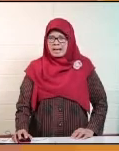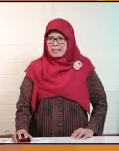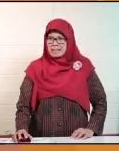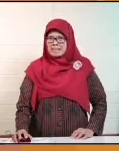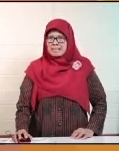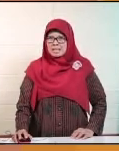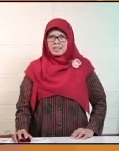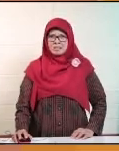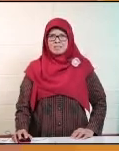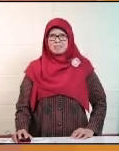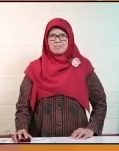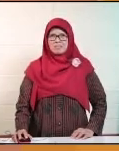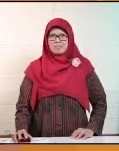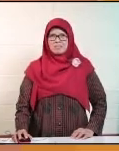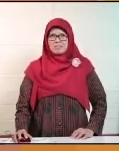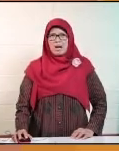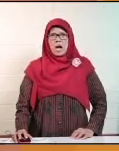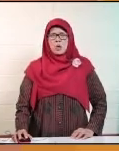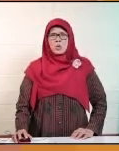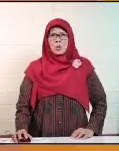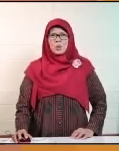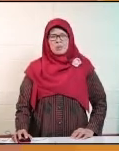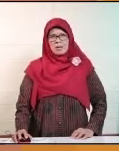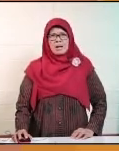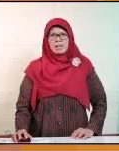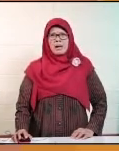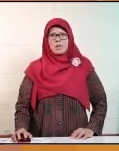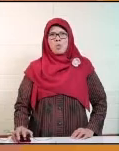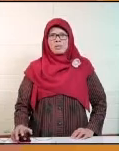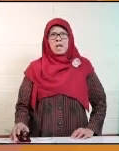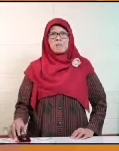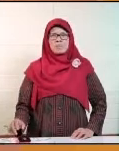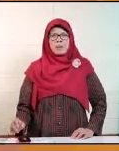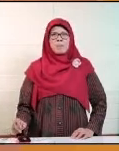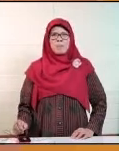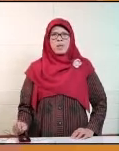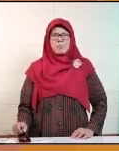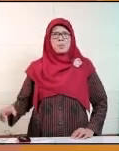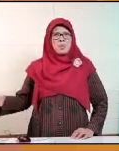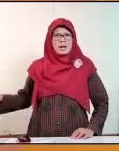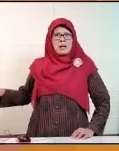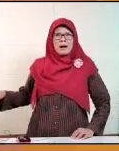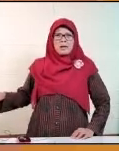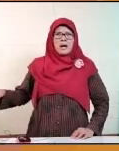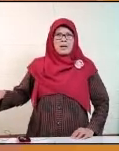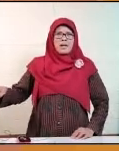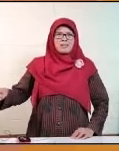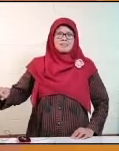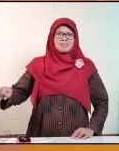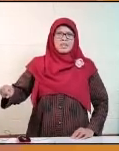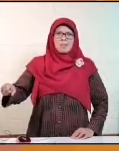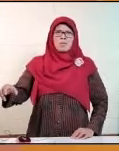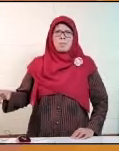anak kecil Hai kalau dulu kalian kalau berjalan bersama Bapak Ibu kalian akan